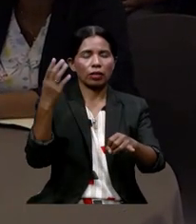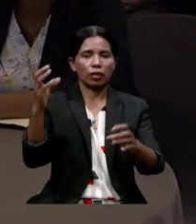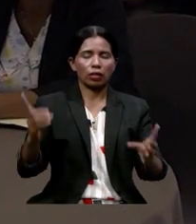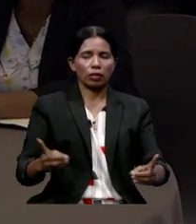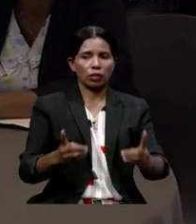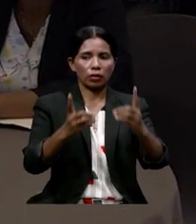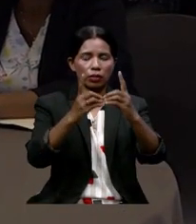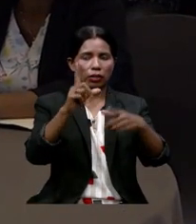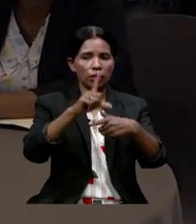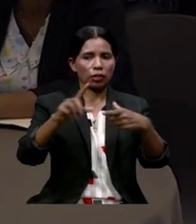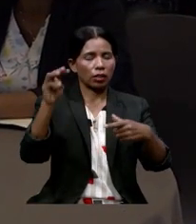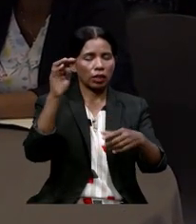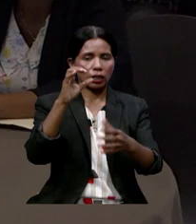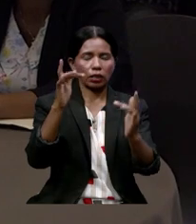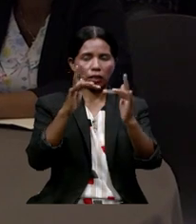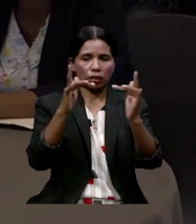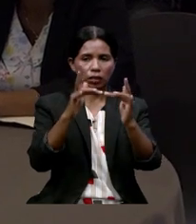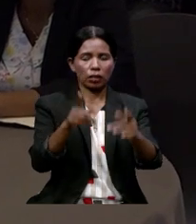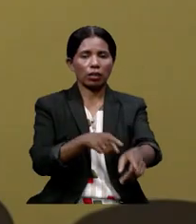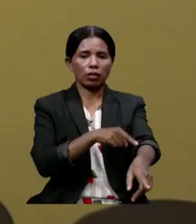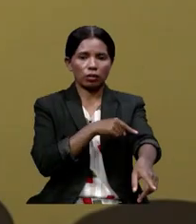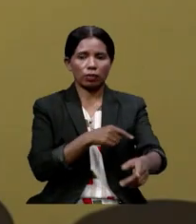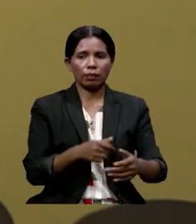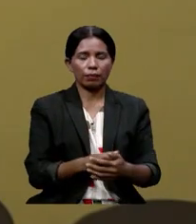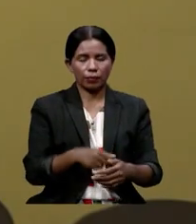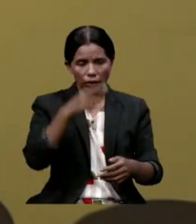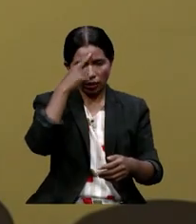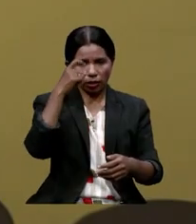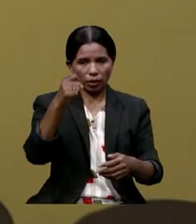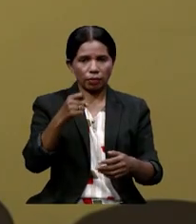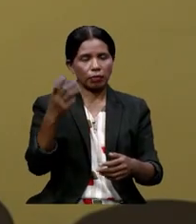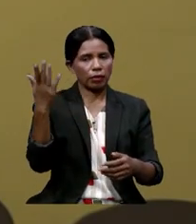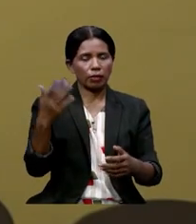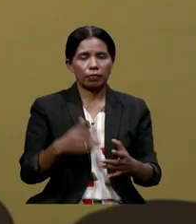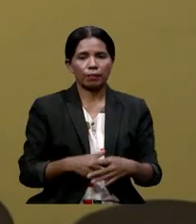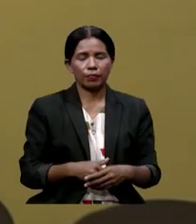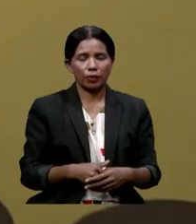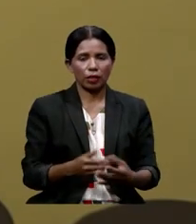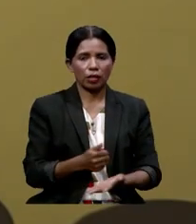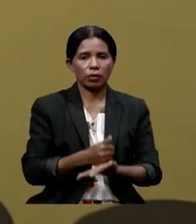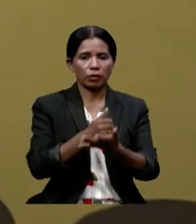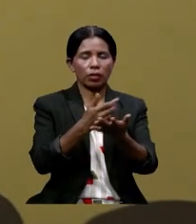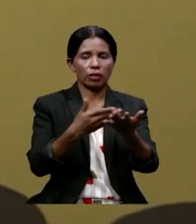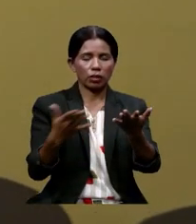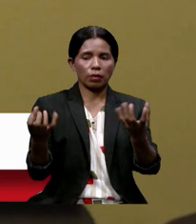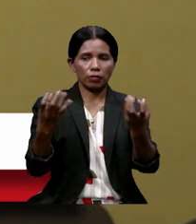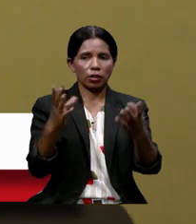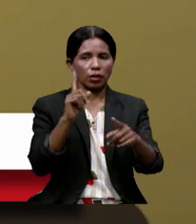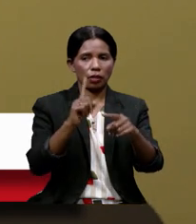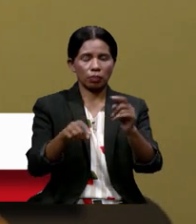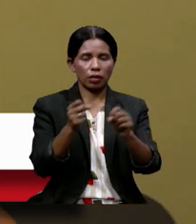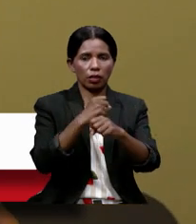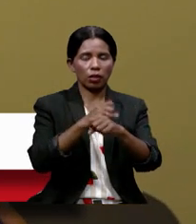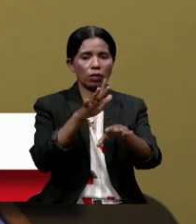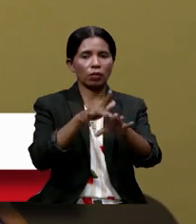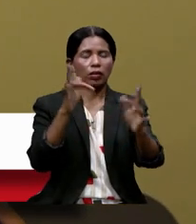uma linha internet lá lento. Mas também ia fasilitas di barak, maklum beri koneksi internet